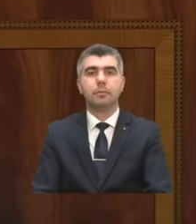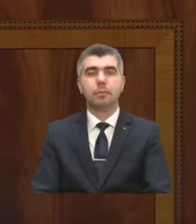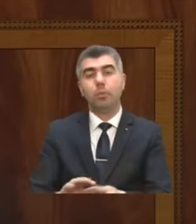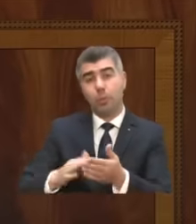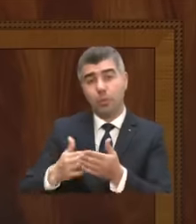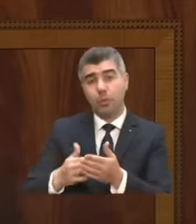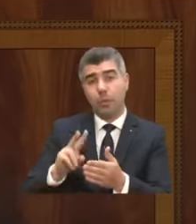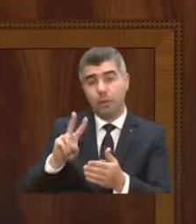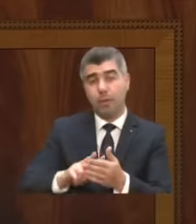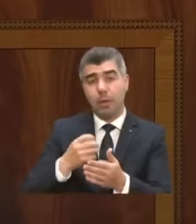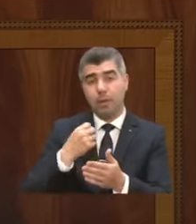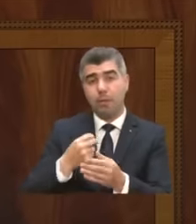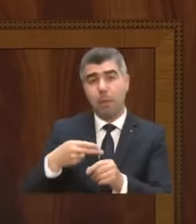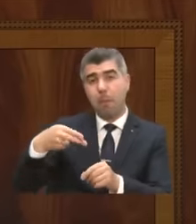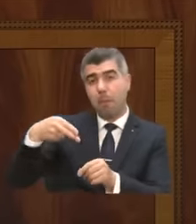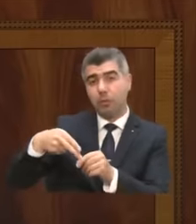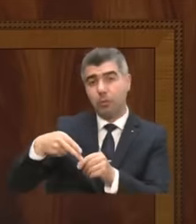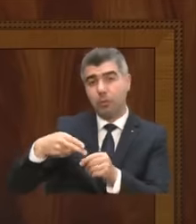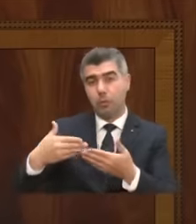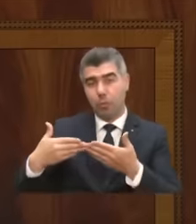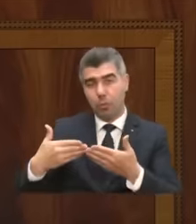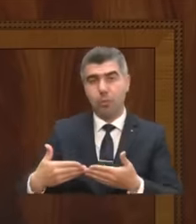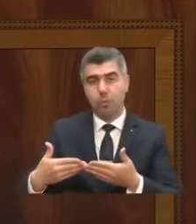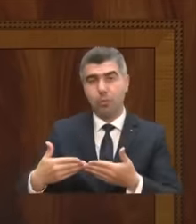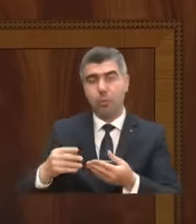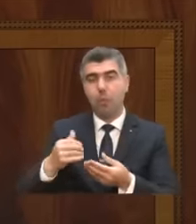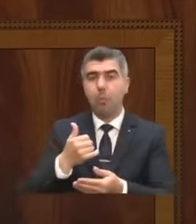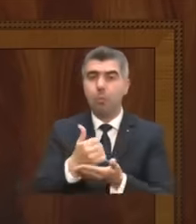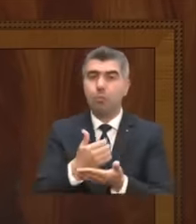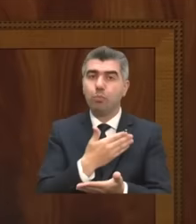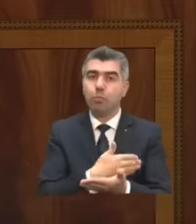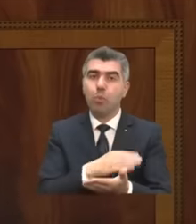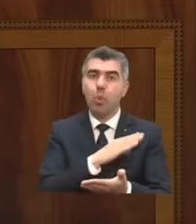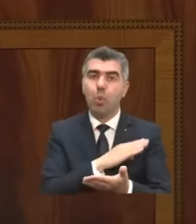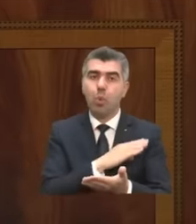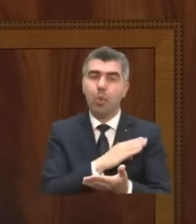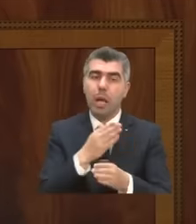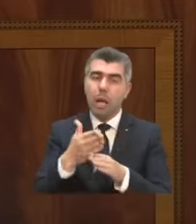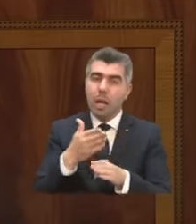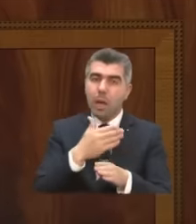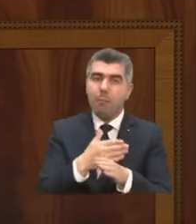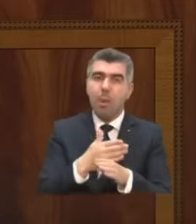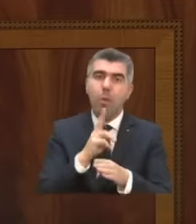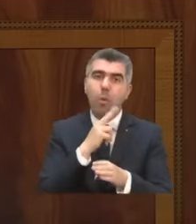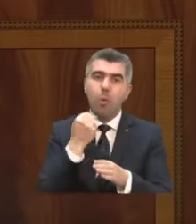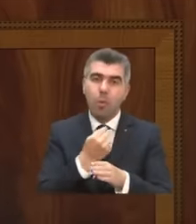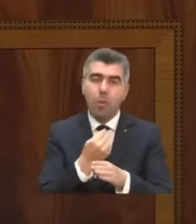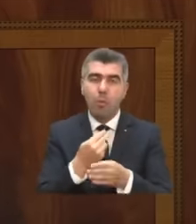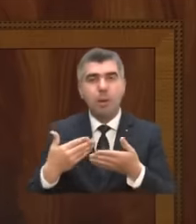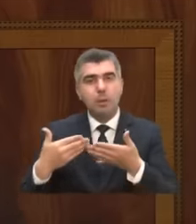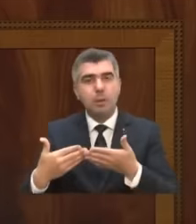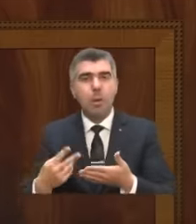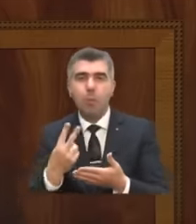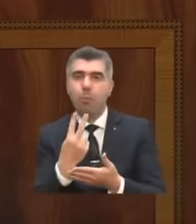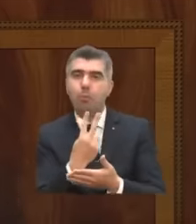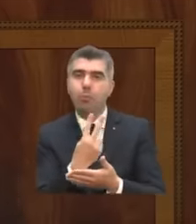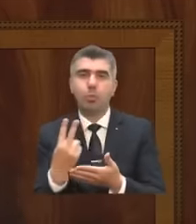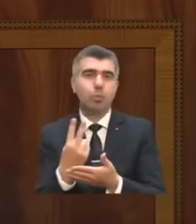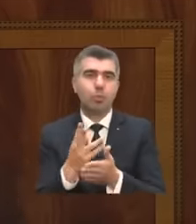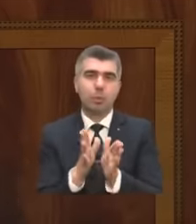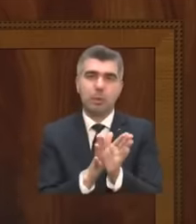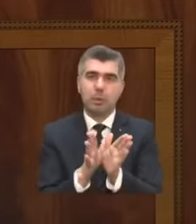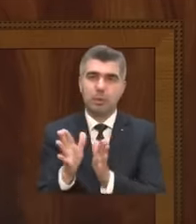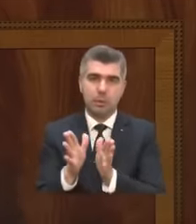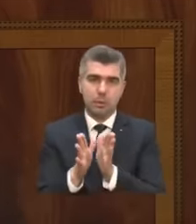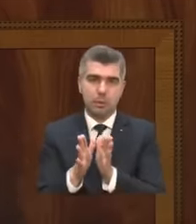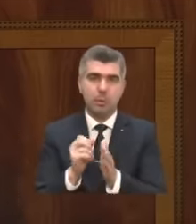موضوعيه، ازمه المحروقات اليوم سيد رئيس الحكومه كتحمل فيها المسؤوليه الحكومه السابقه والحكومه الحاليه المسؤوليه بجوج. انت شوف راه ماشي